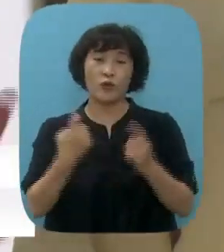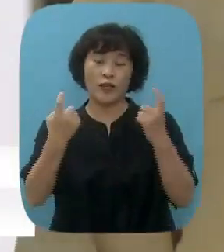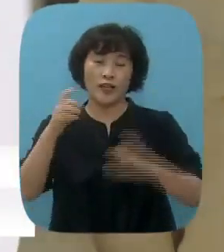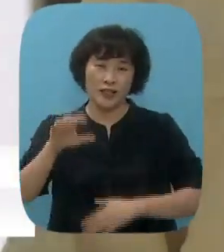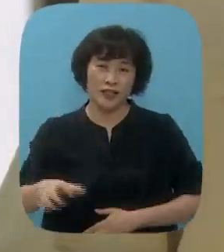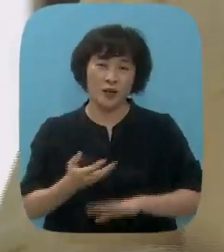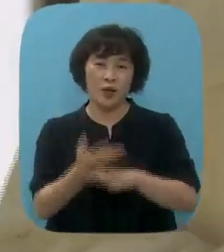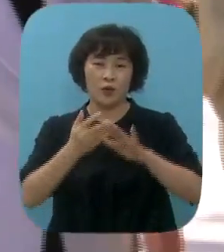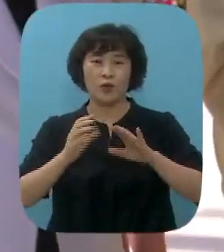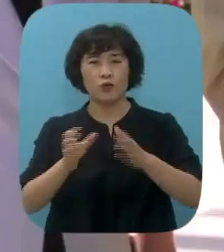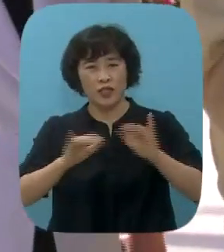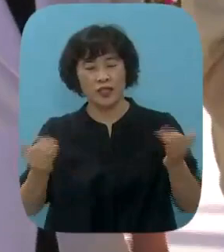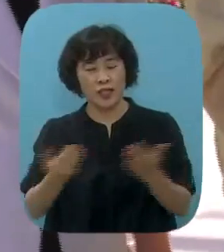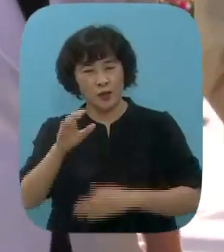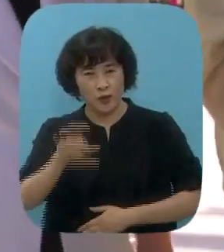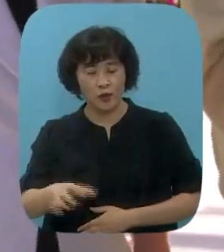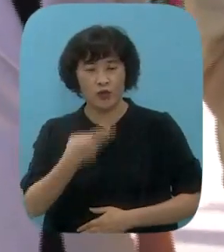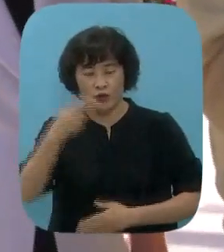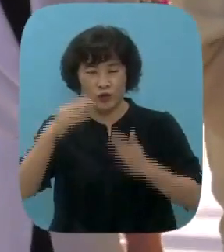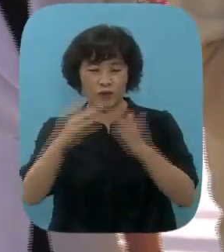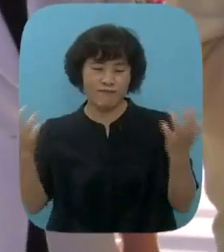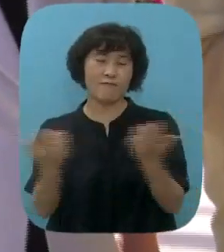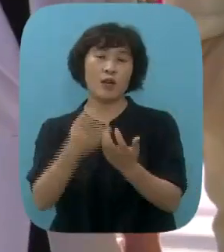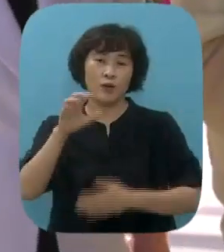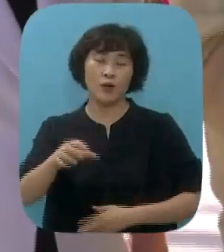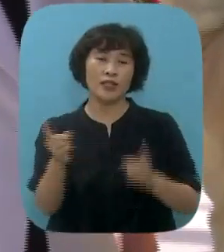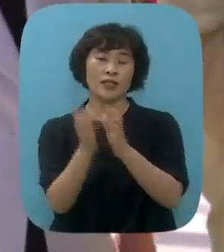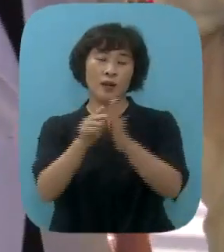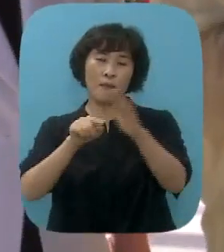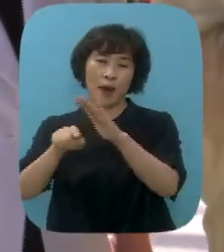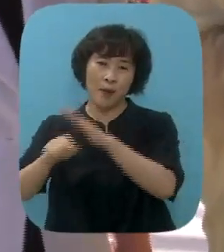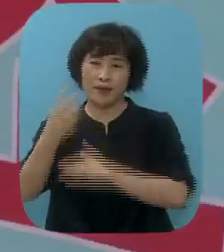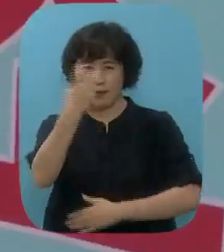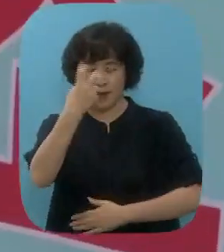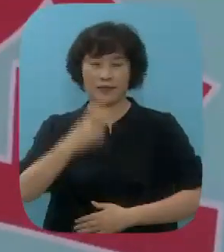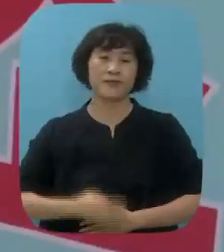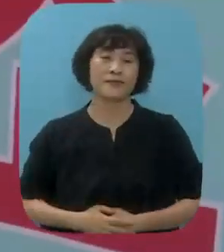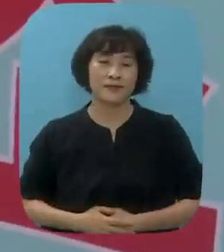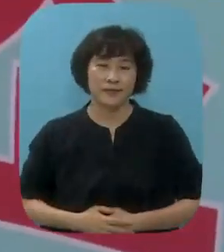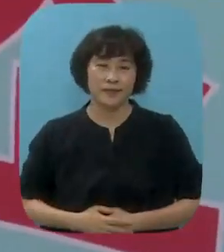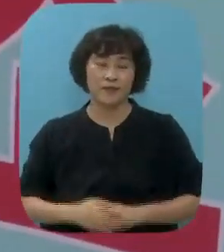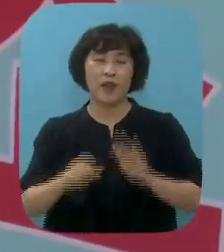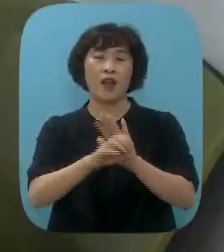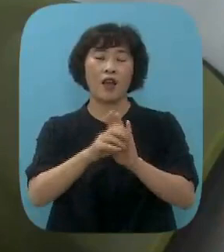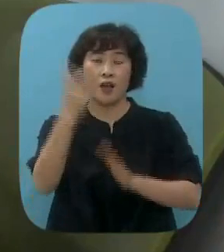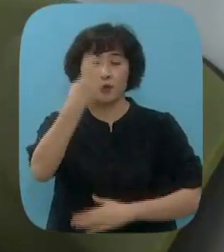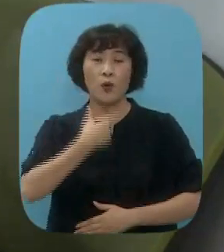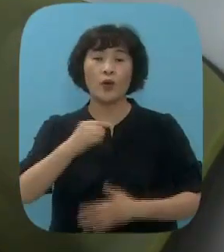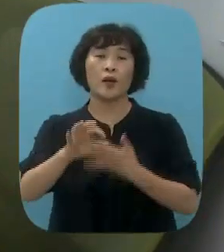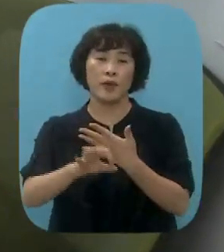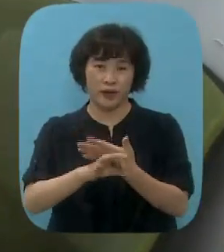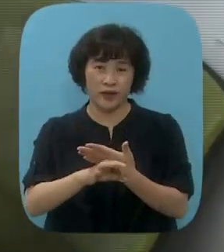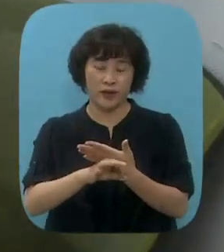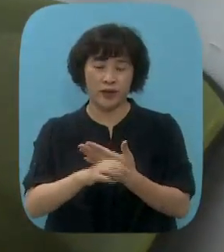관광지, 외국인 종사 사업장, 유흥시설 밀집 지역 등을 직접 찾아가 검사를 합니다. 코로나19 검사를 원하는